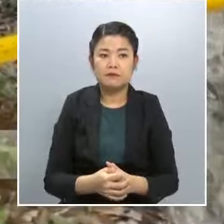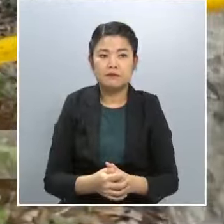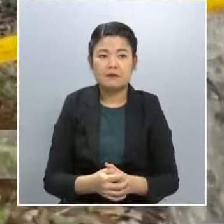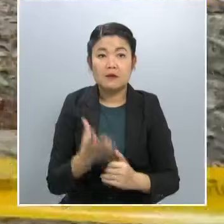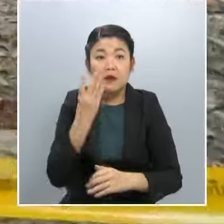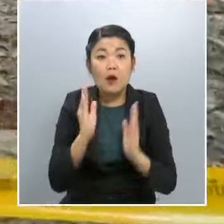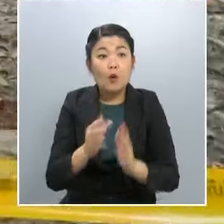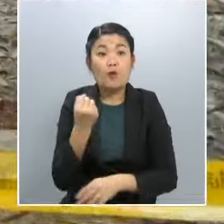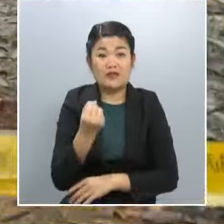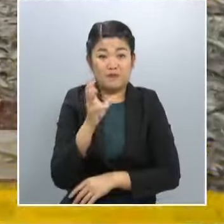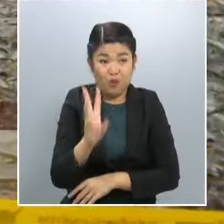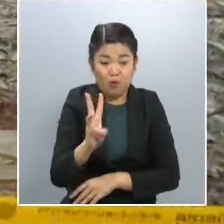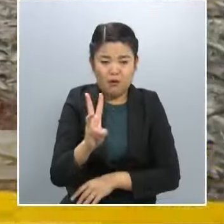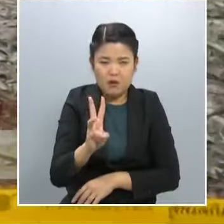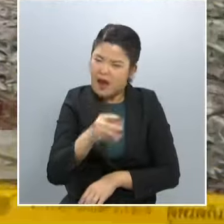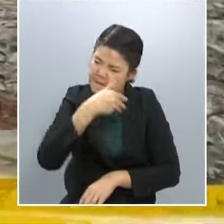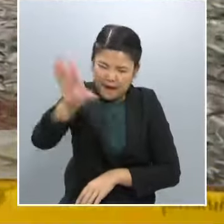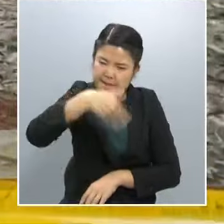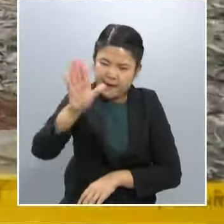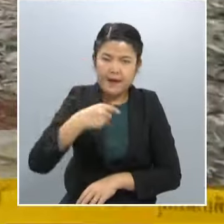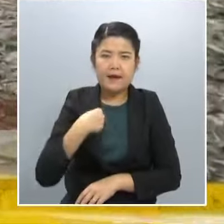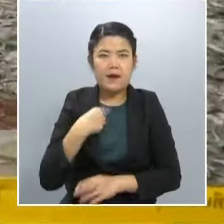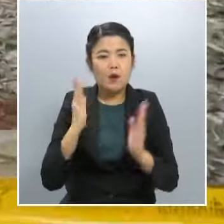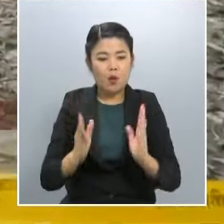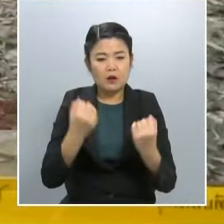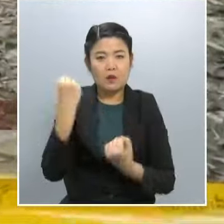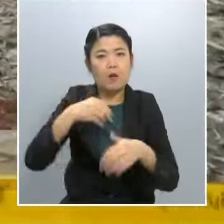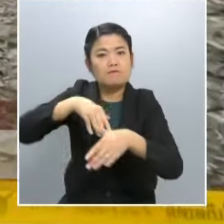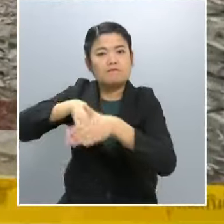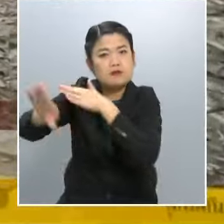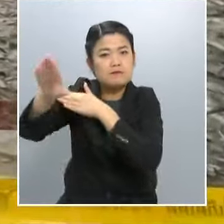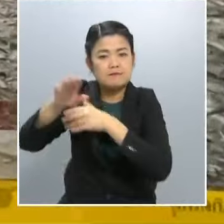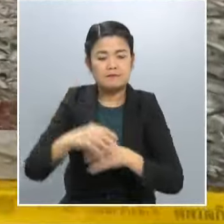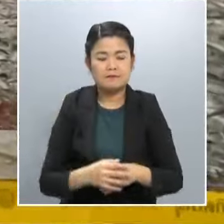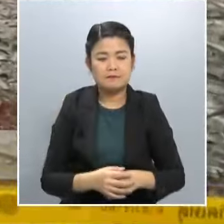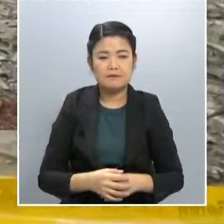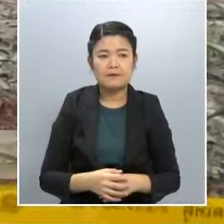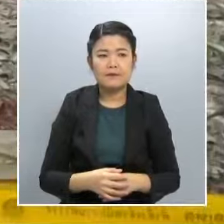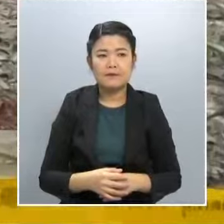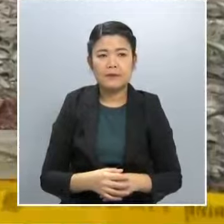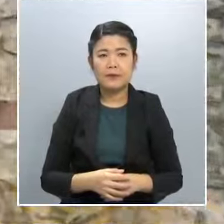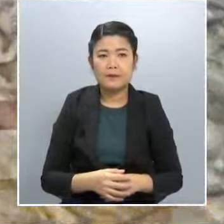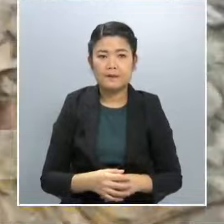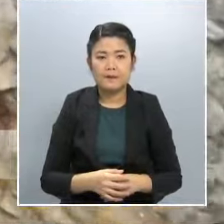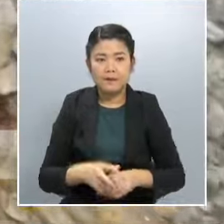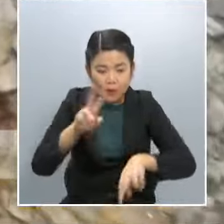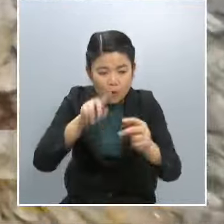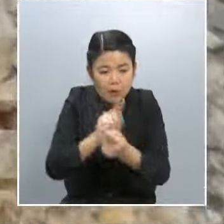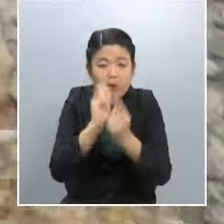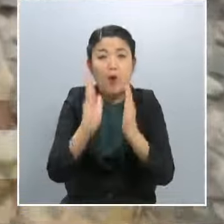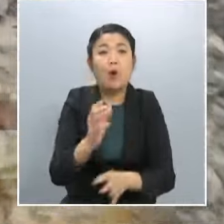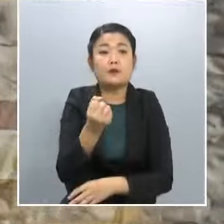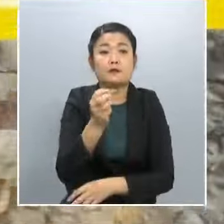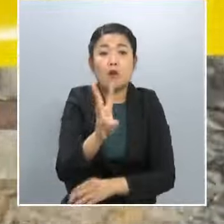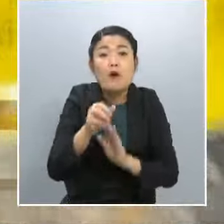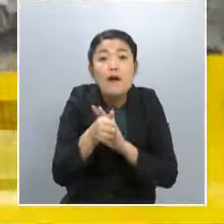คนไล่ลงจากรถแล้วคนขับรถก็หลบหนีไปท่านผู้ชมเจ้าหน้าที่ตามไปเจออีก16คนหลบ